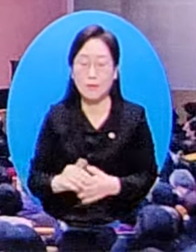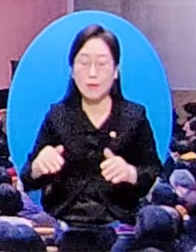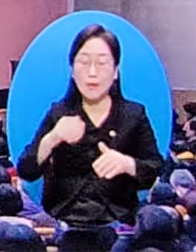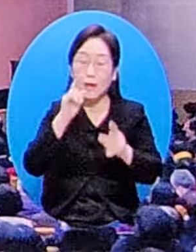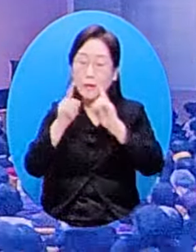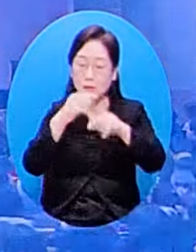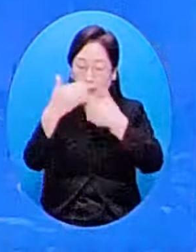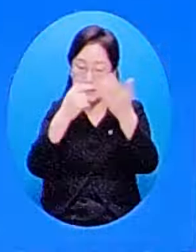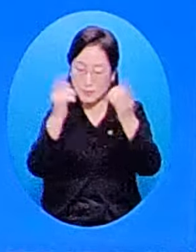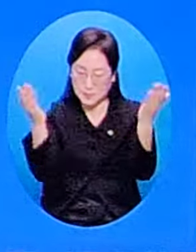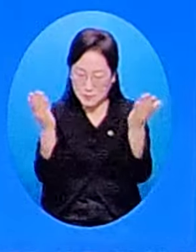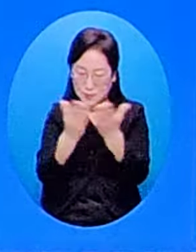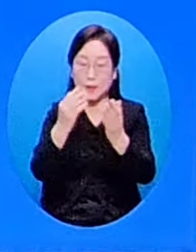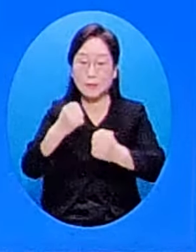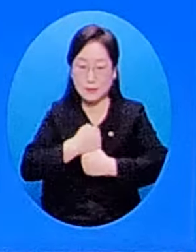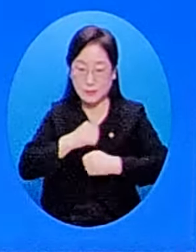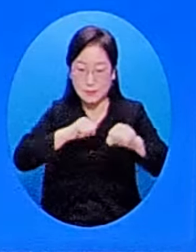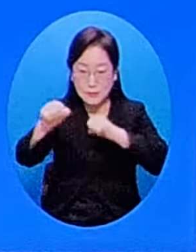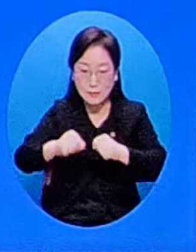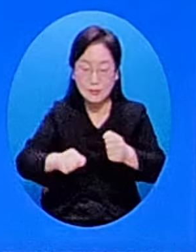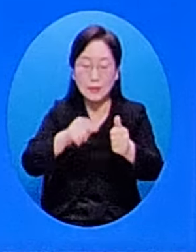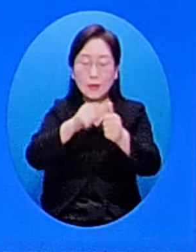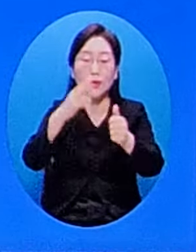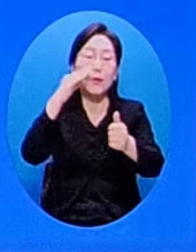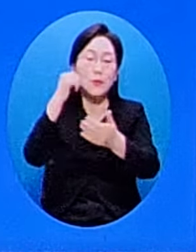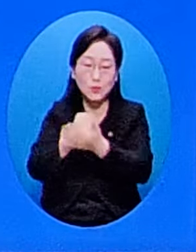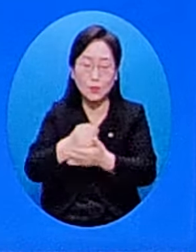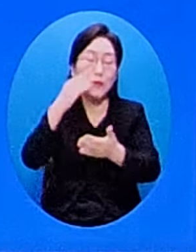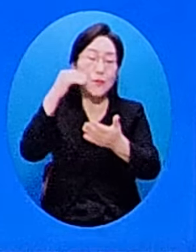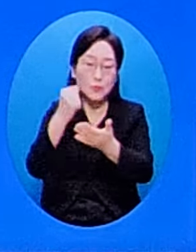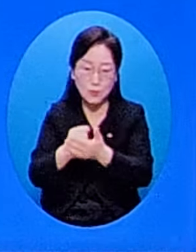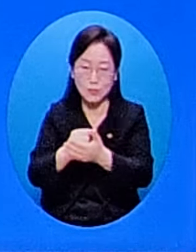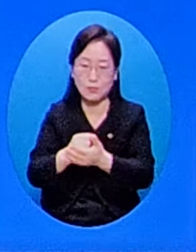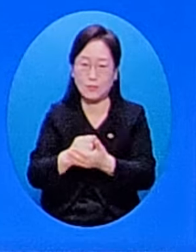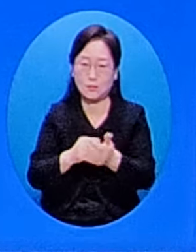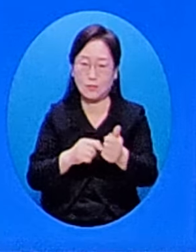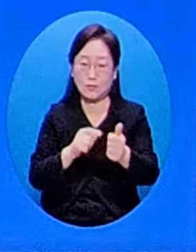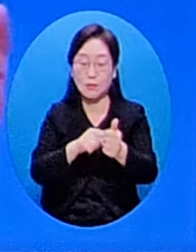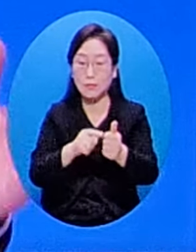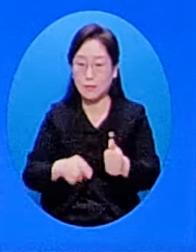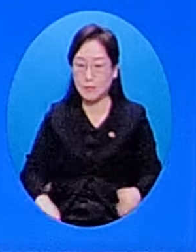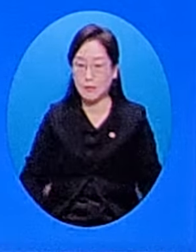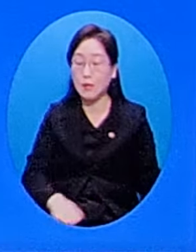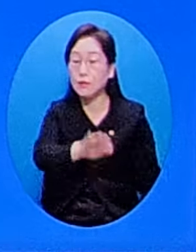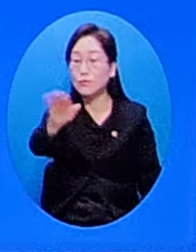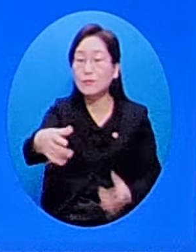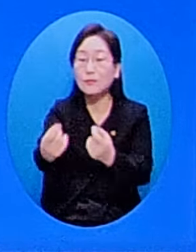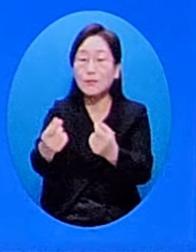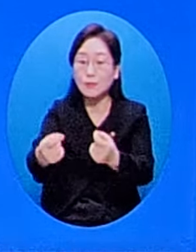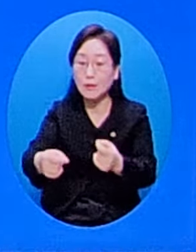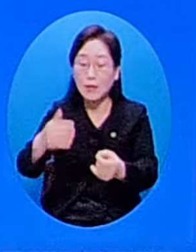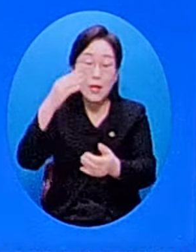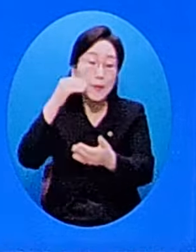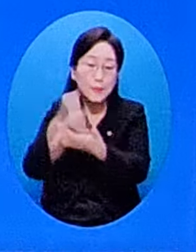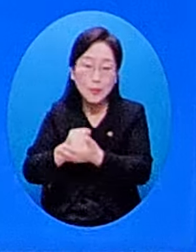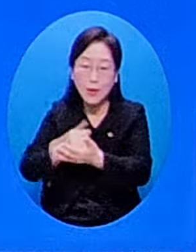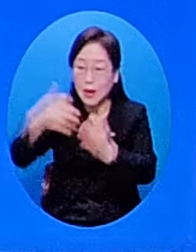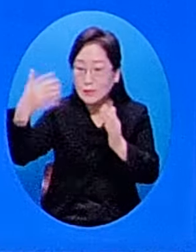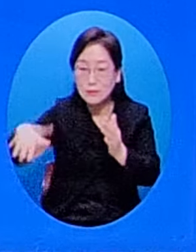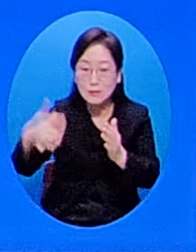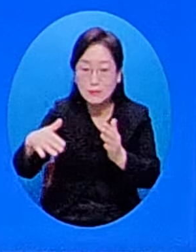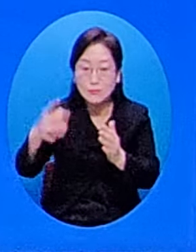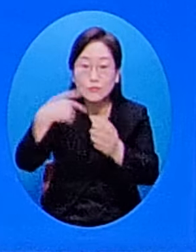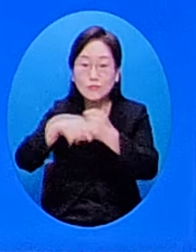말씀을 직행하면 내가 형통하리라. 내가 형통하리라. 그러면 우리가 지금 아직 형통하지 못하고 있는 삶을 살고